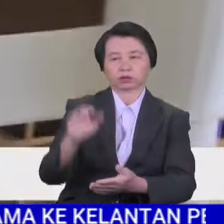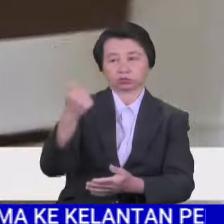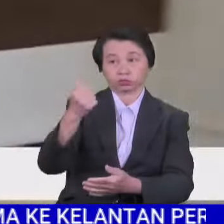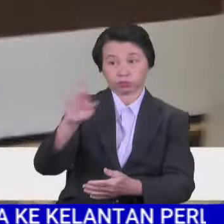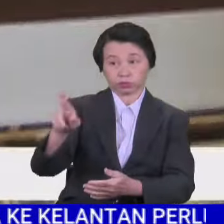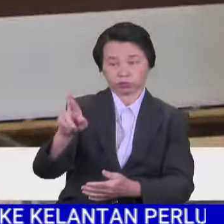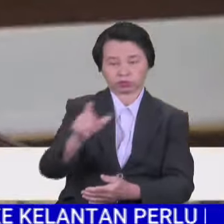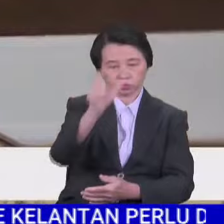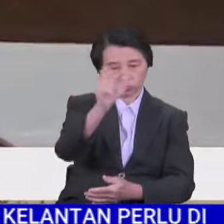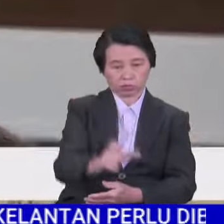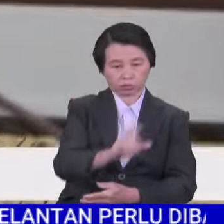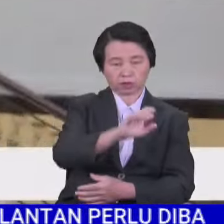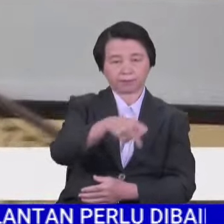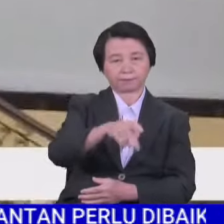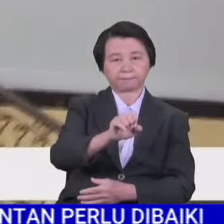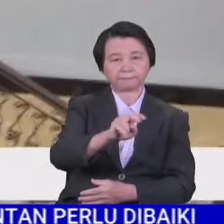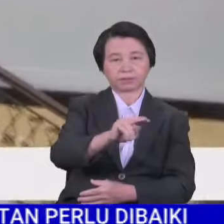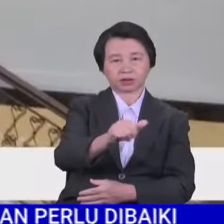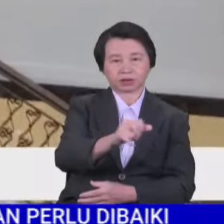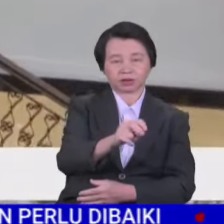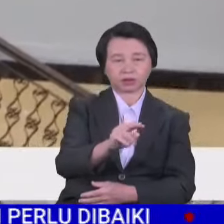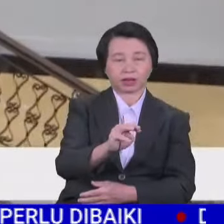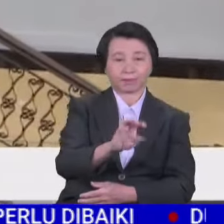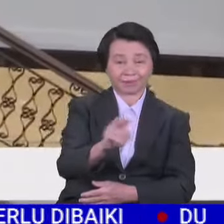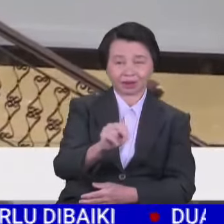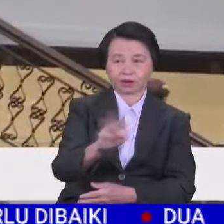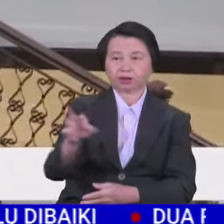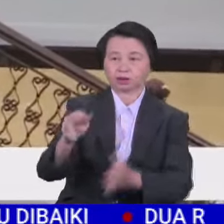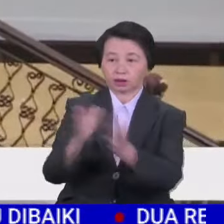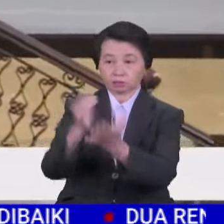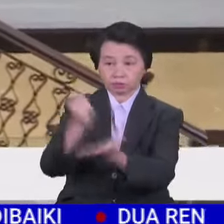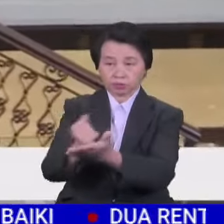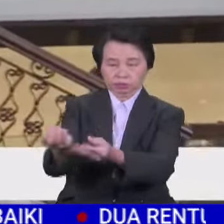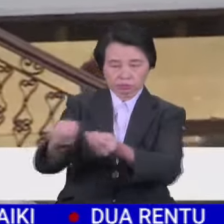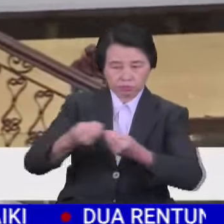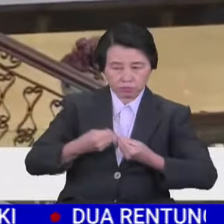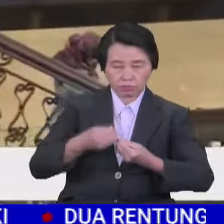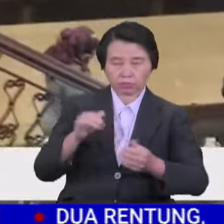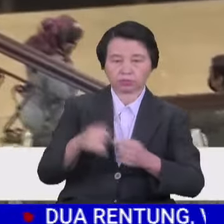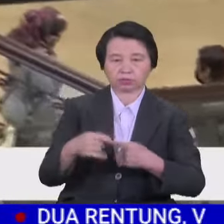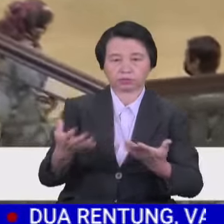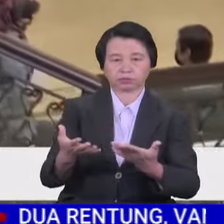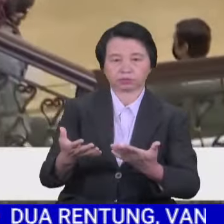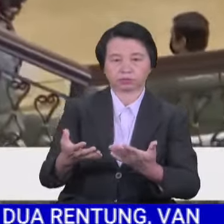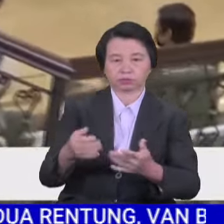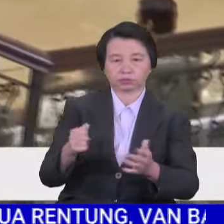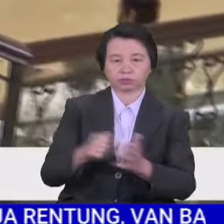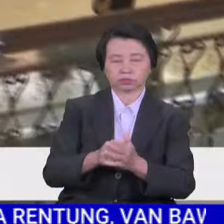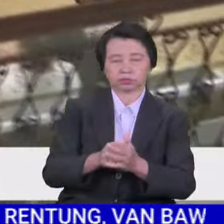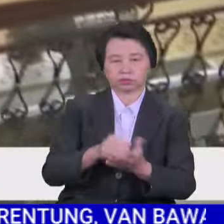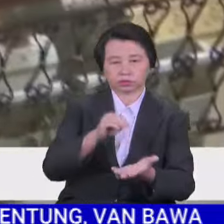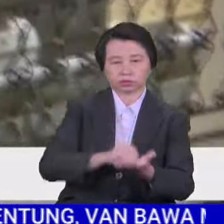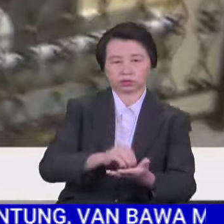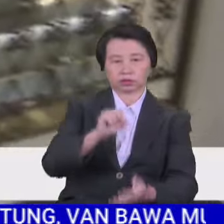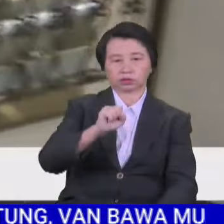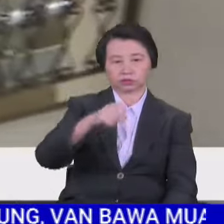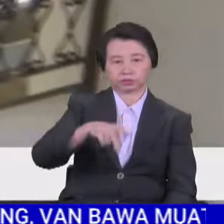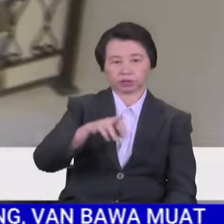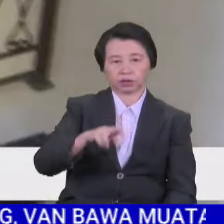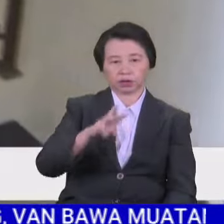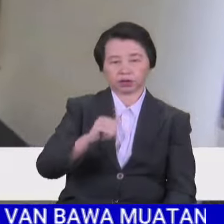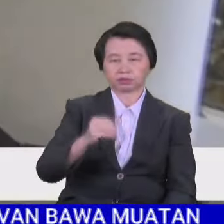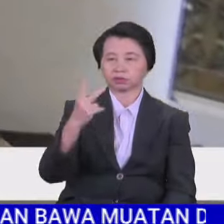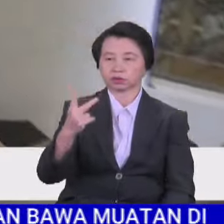dengan seorang penjamin tempat on menyerahkan paspor dan diperintahkan melapor diri di pejabat suruhanjaya pencegahan rasuah sblm Kota